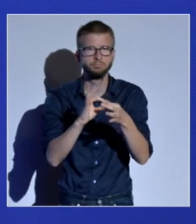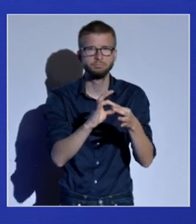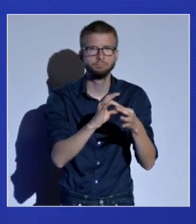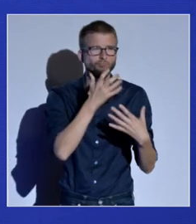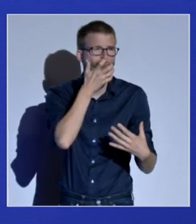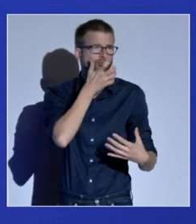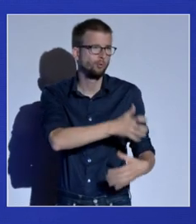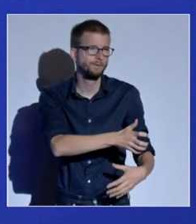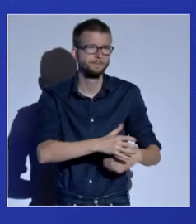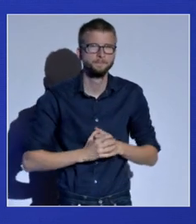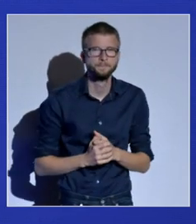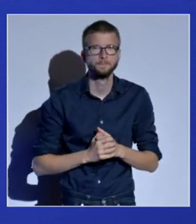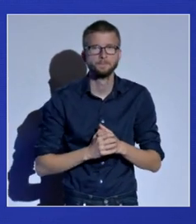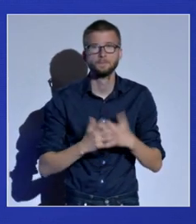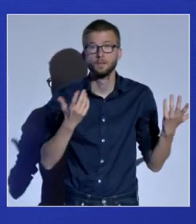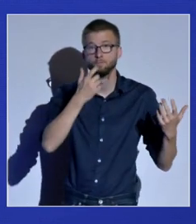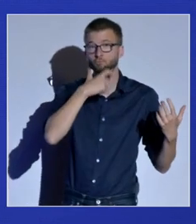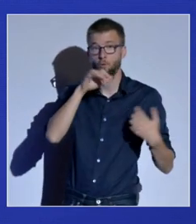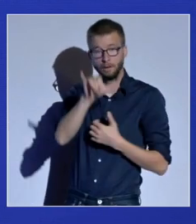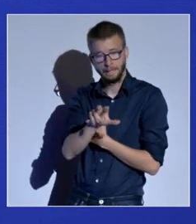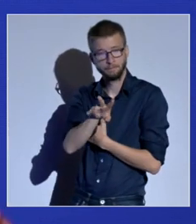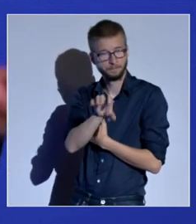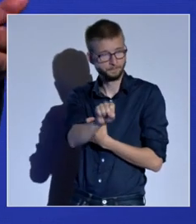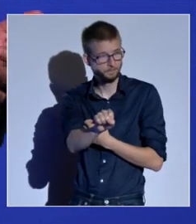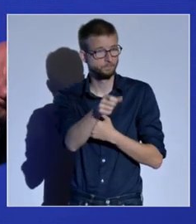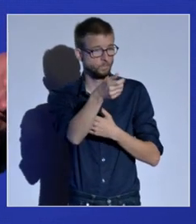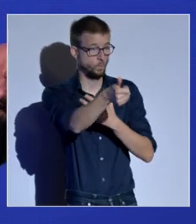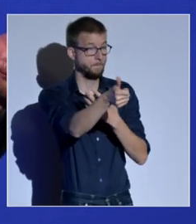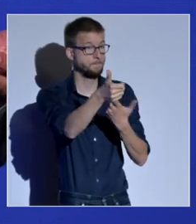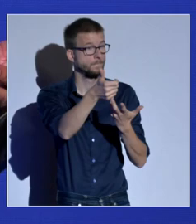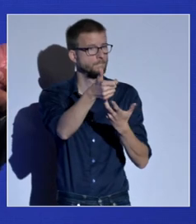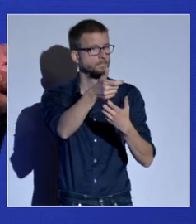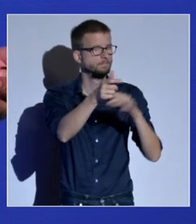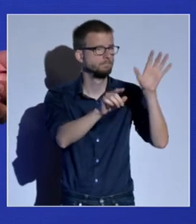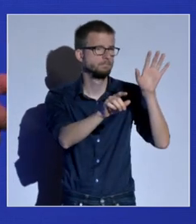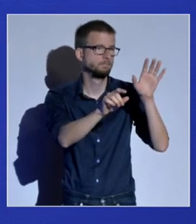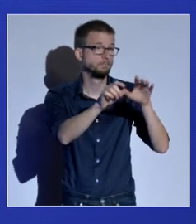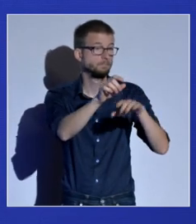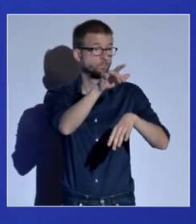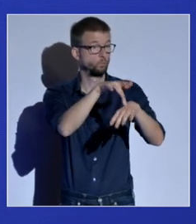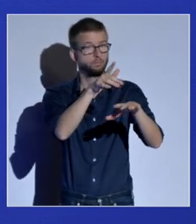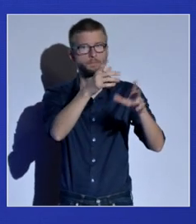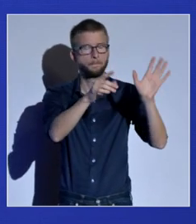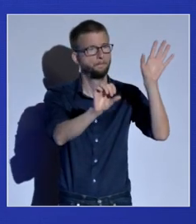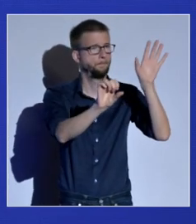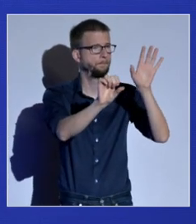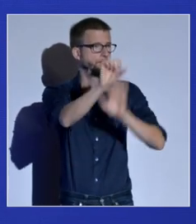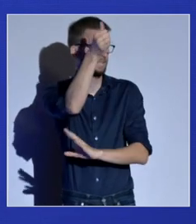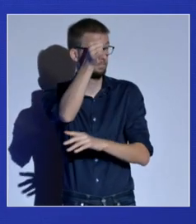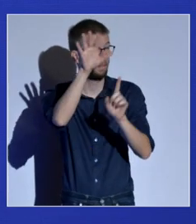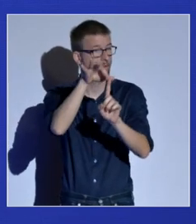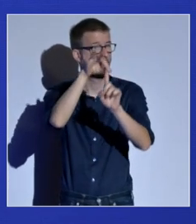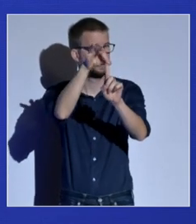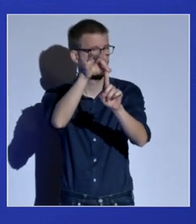ça. Alors, Jean-Yves, toi qui as été le principal élu de Guidel, je suis